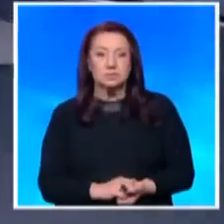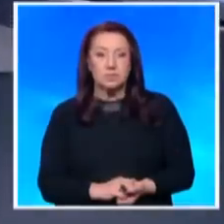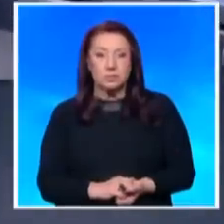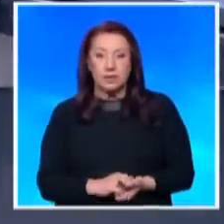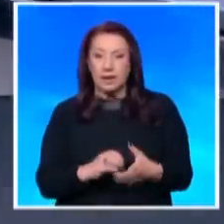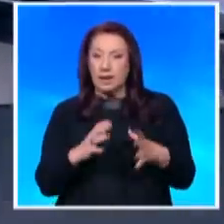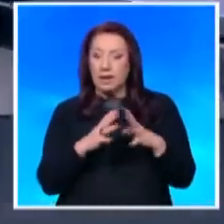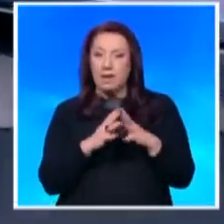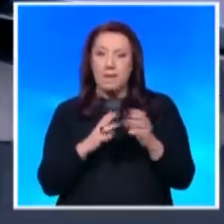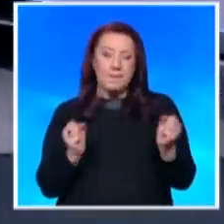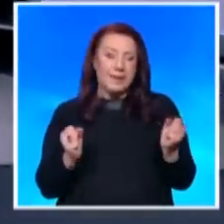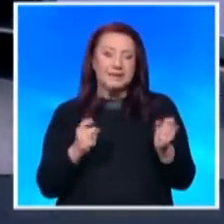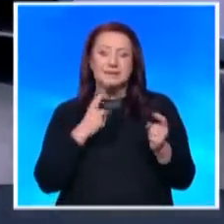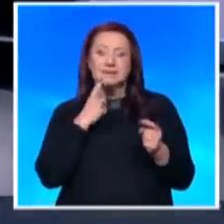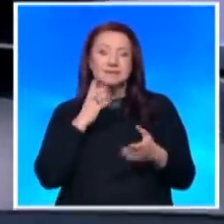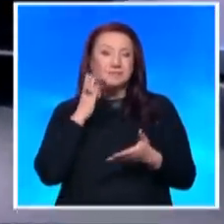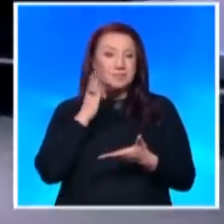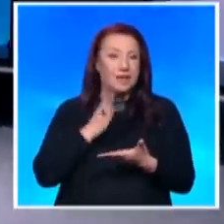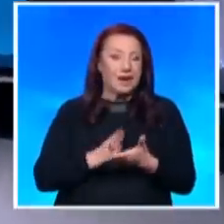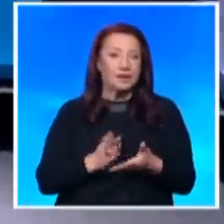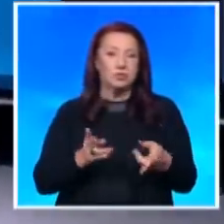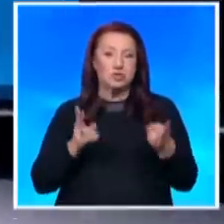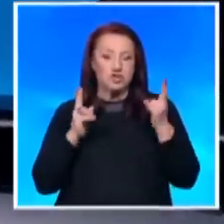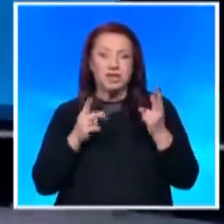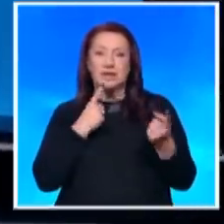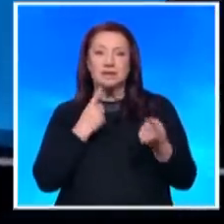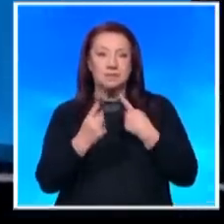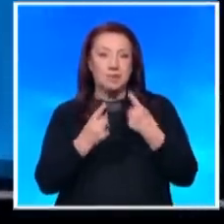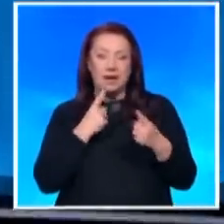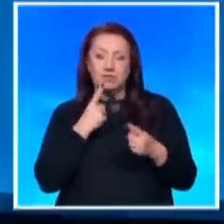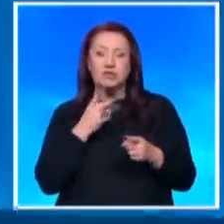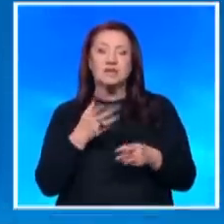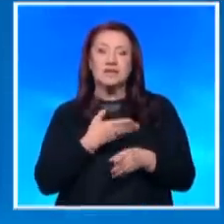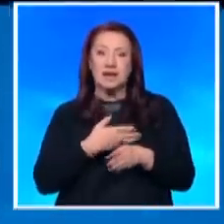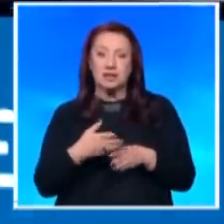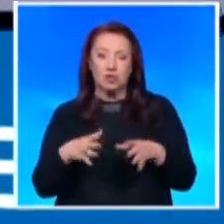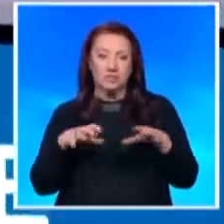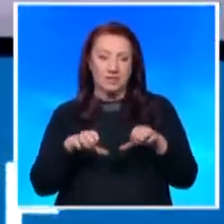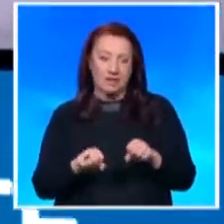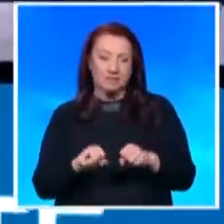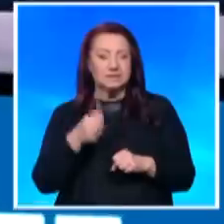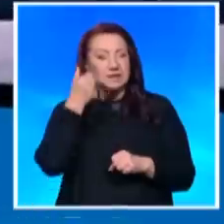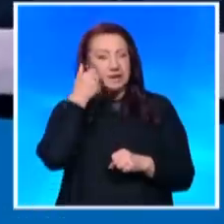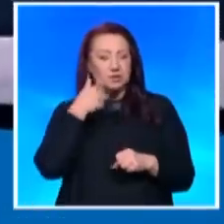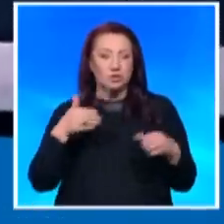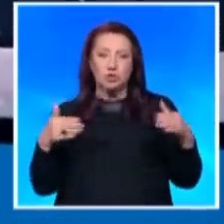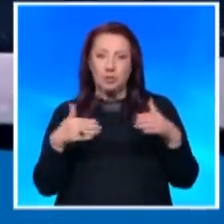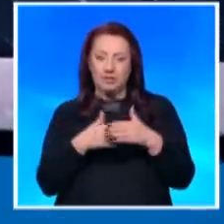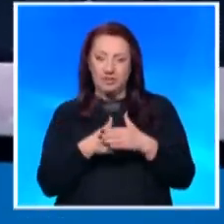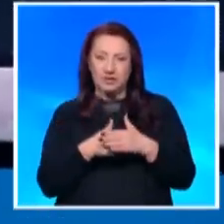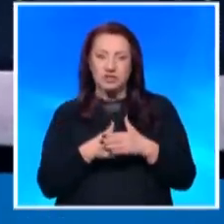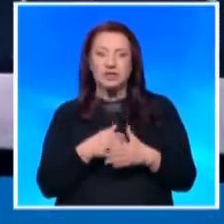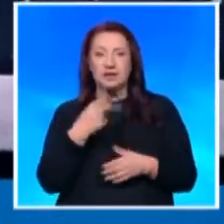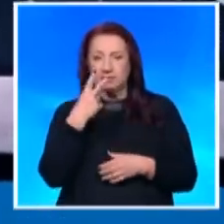Без развръзка по преговорите за редовна власт. Добър вечер. Започват централните новини на BTV. Аз съм Виктория Петрова. Добър вечер. Аз съм